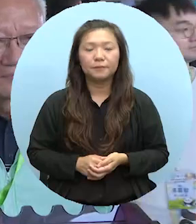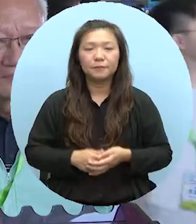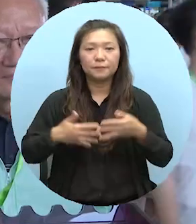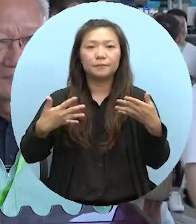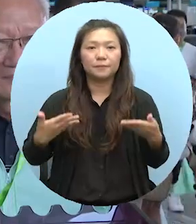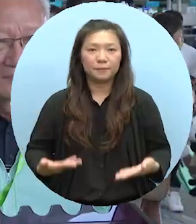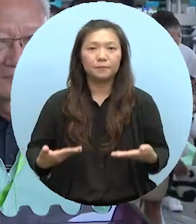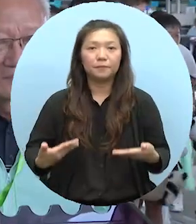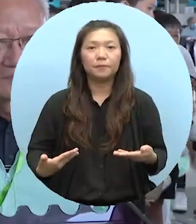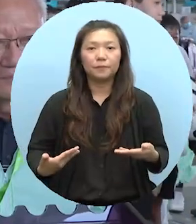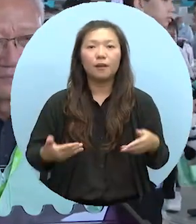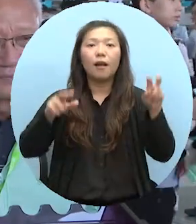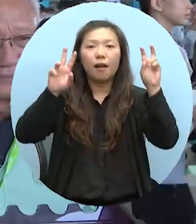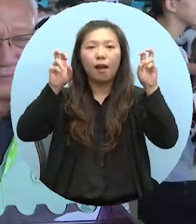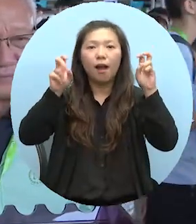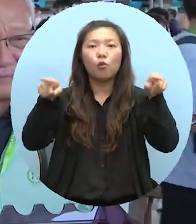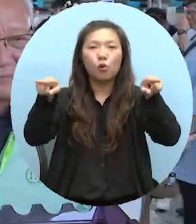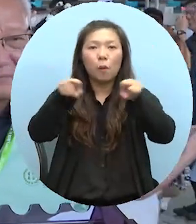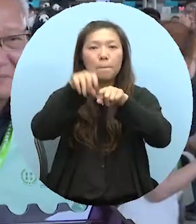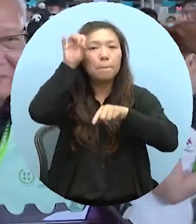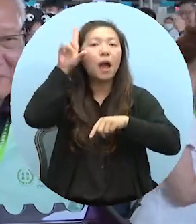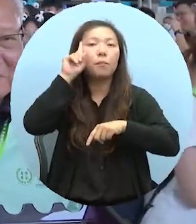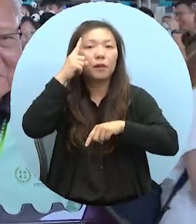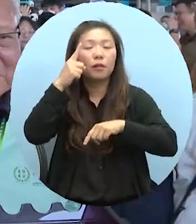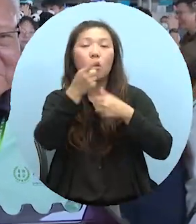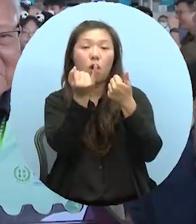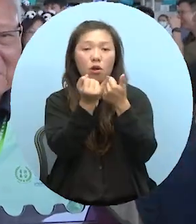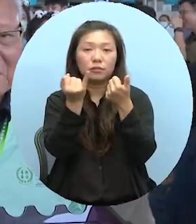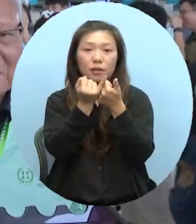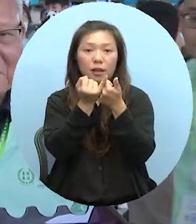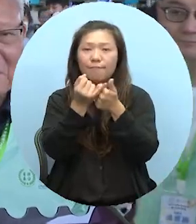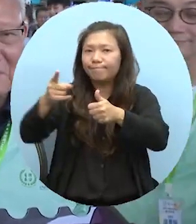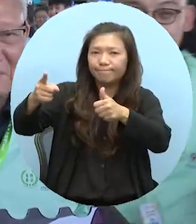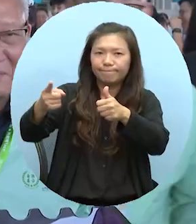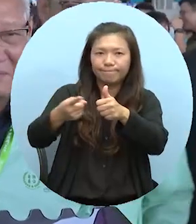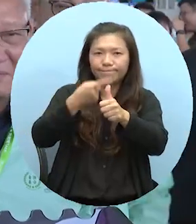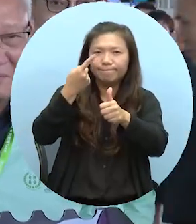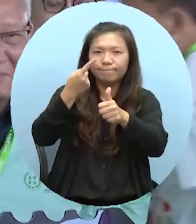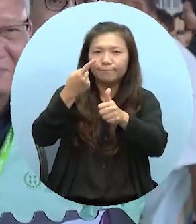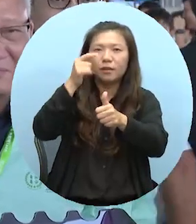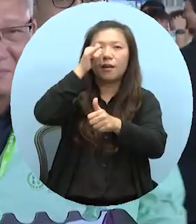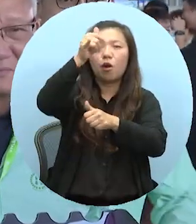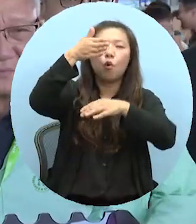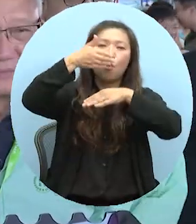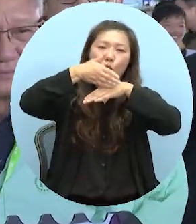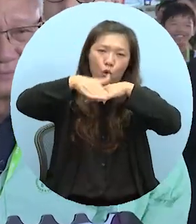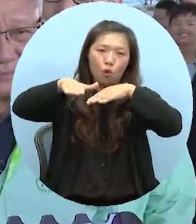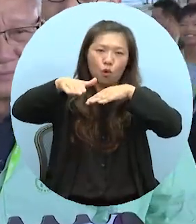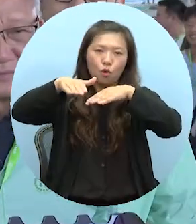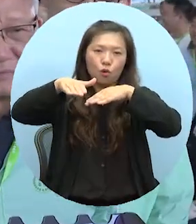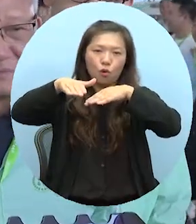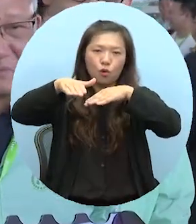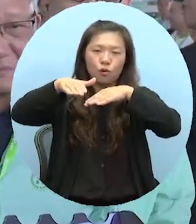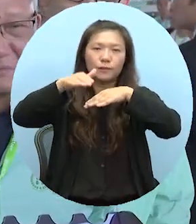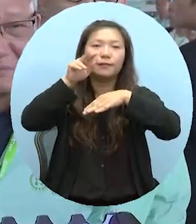今日就係共創明天咧嘅學員咧第一次首發團啊離開香港